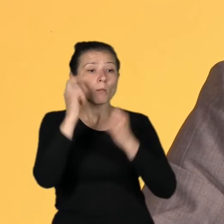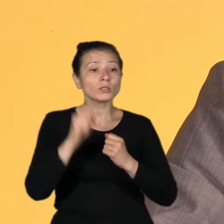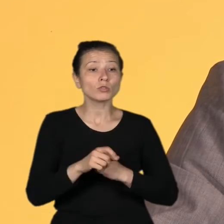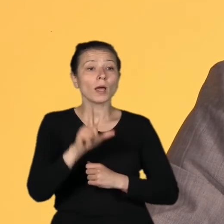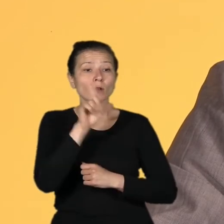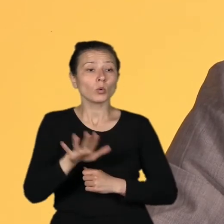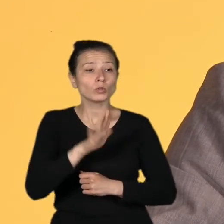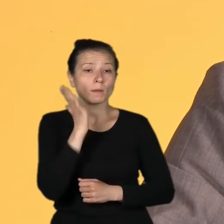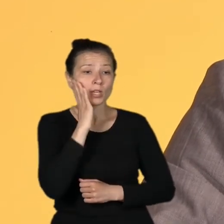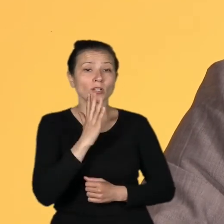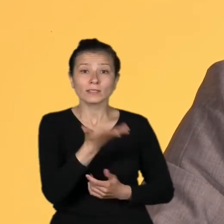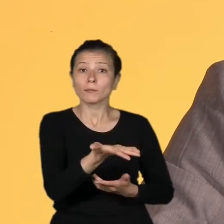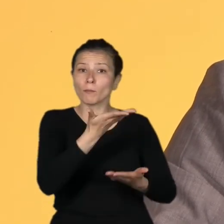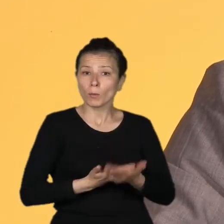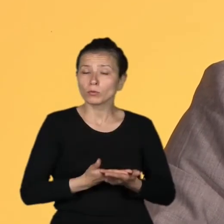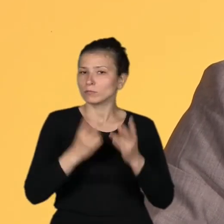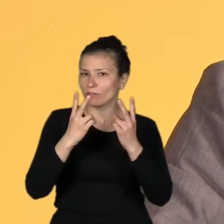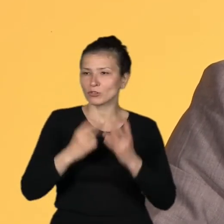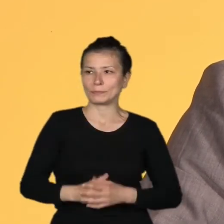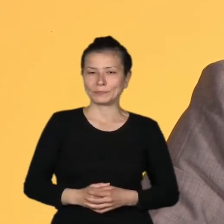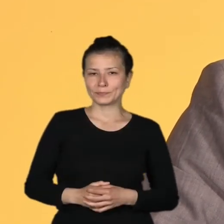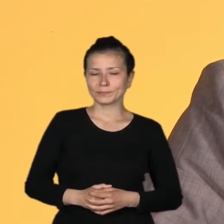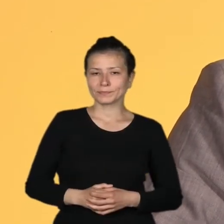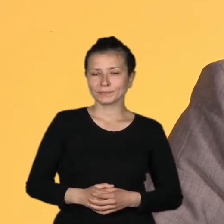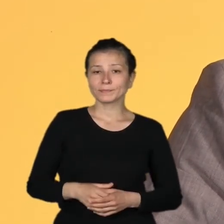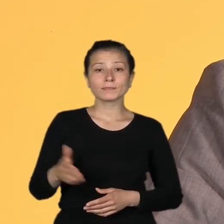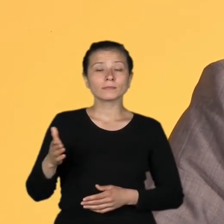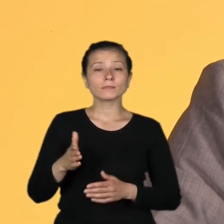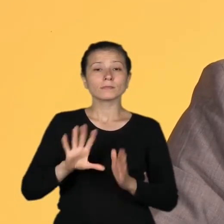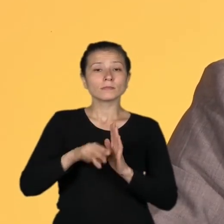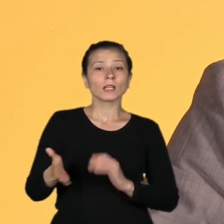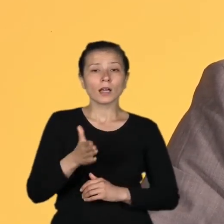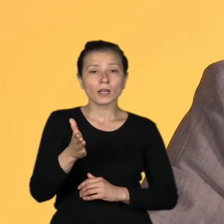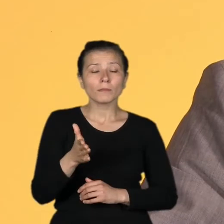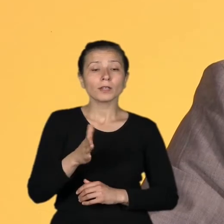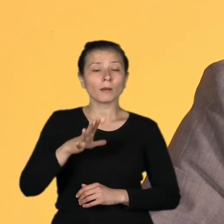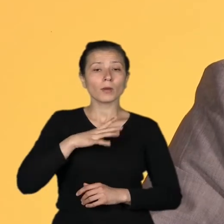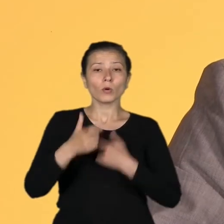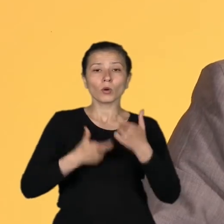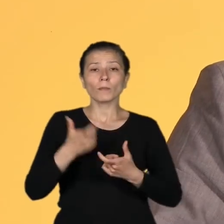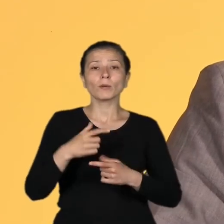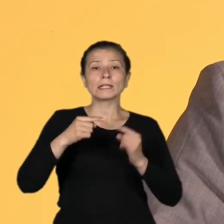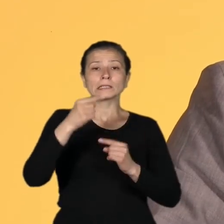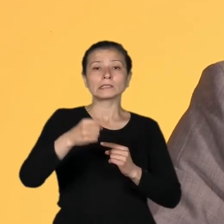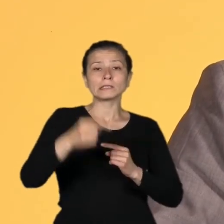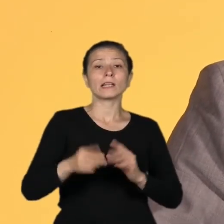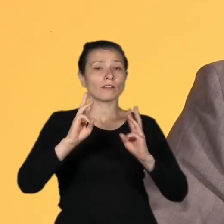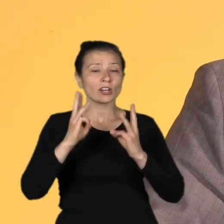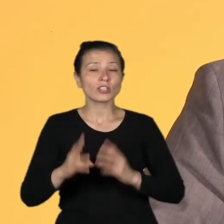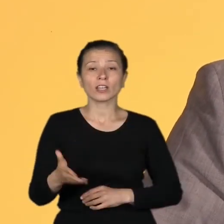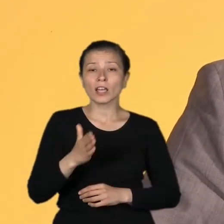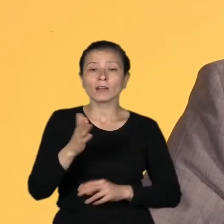się z drugiej strony. To jest bardzo ważne. Rybnik przeprowadził taką właśnie cykl warsztatów Rybnik 360